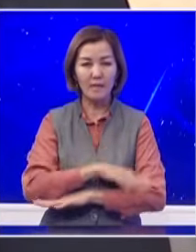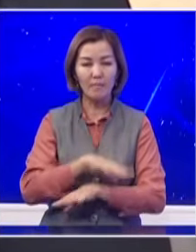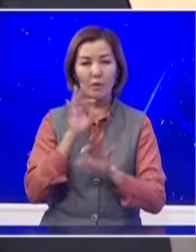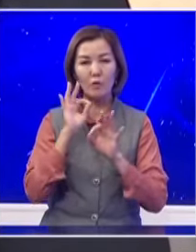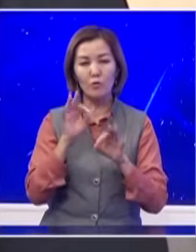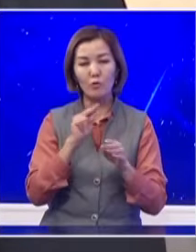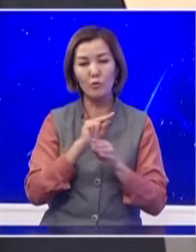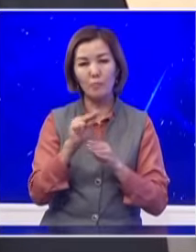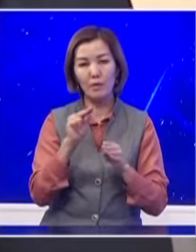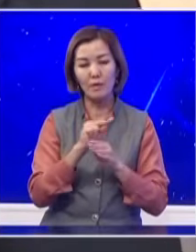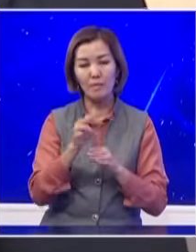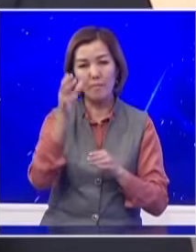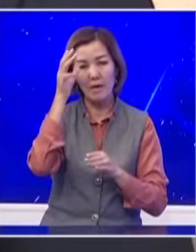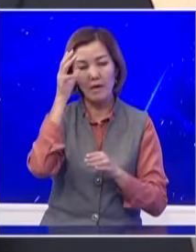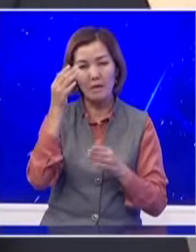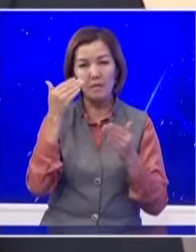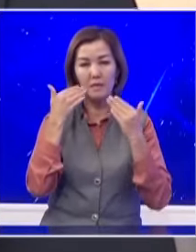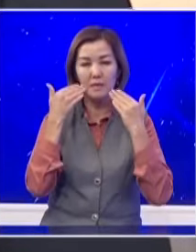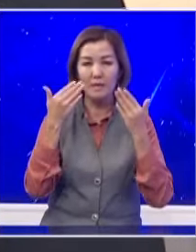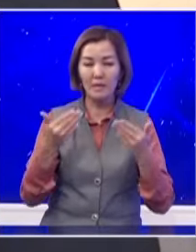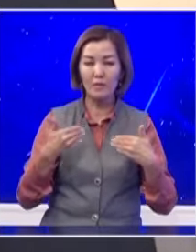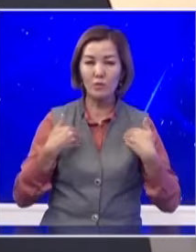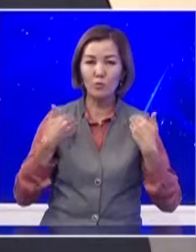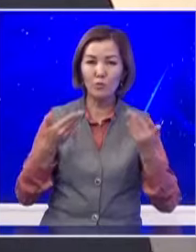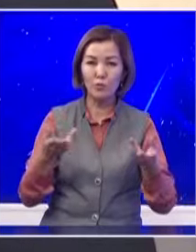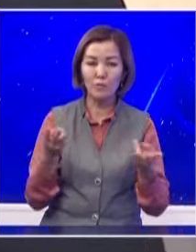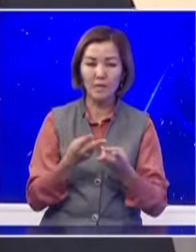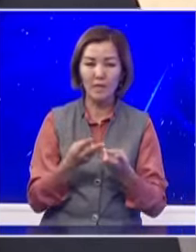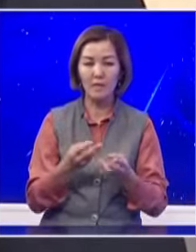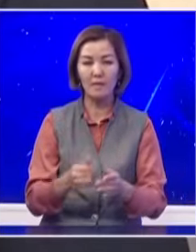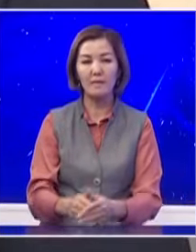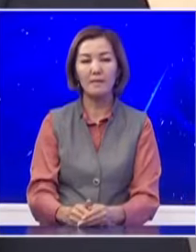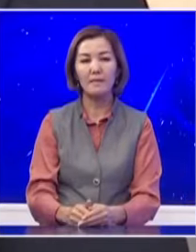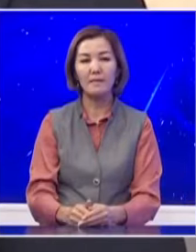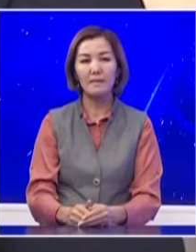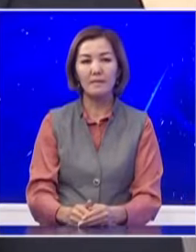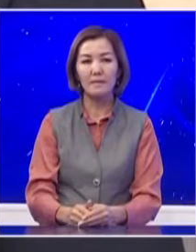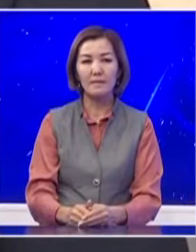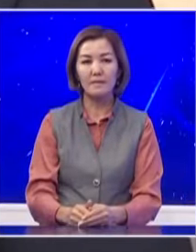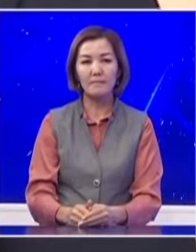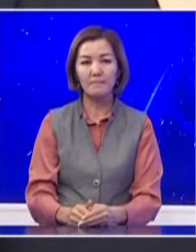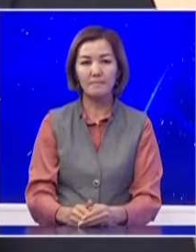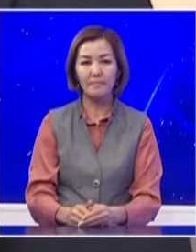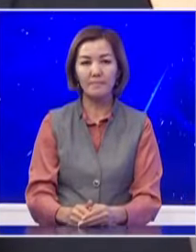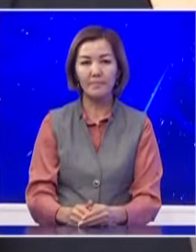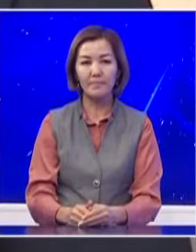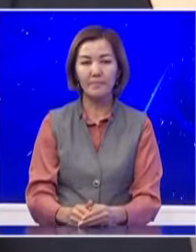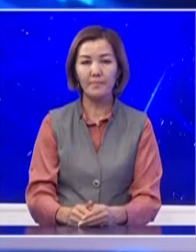тәрбие беріп, ақыл кеңесімізді айтып отырсақ, одан біз мемлекетіміз жаман болмайды.